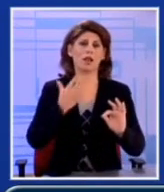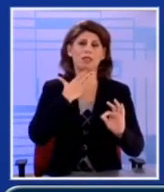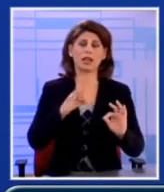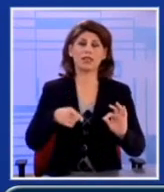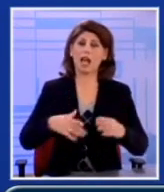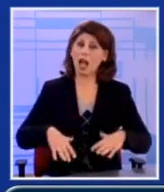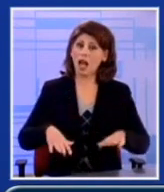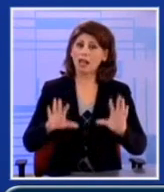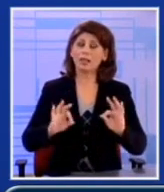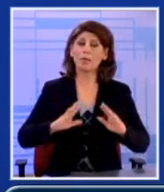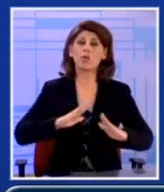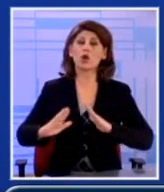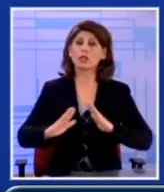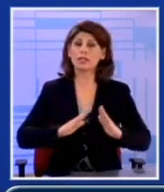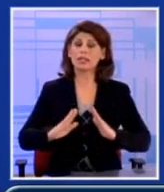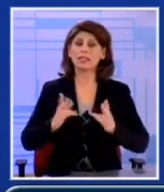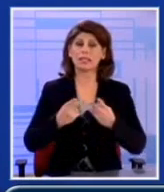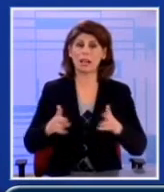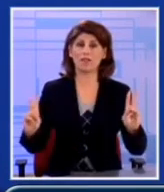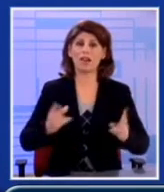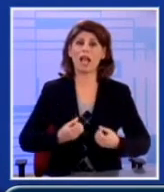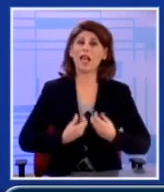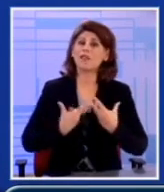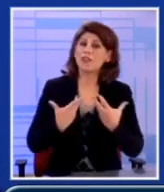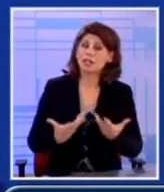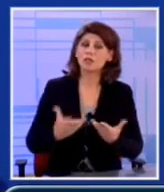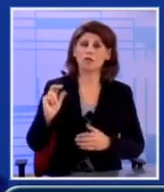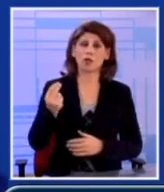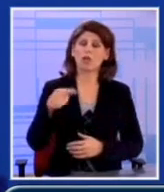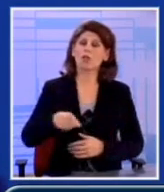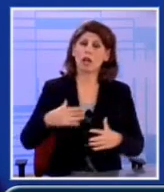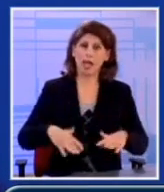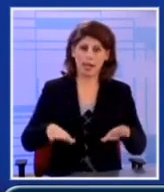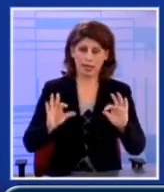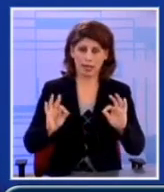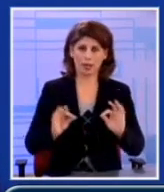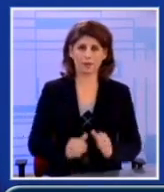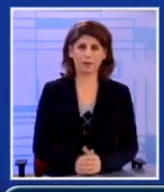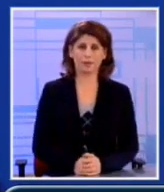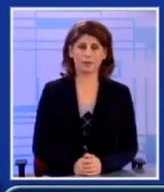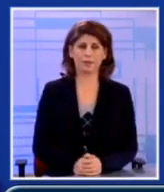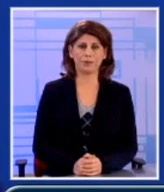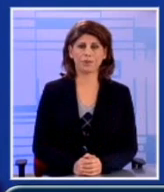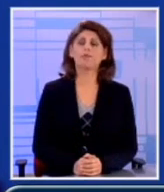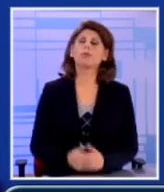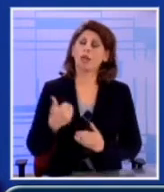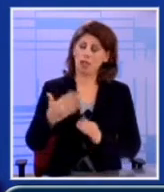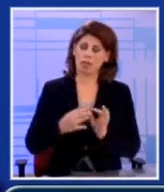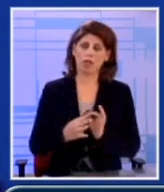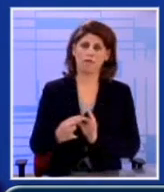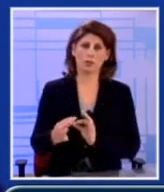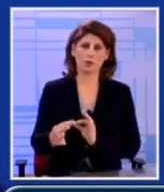της προστασίας της ελευθερίας έκφρασης των βουλευτών, είναι μία αρχή η οποία θα